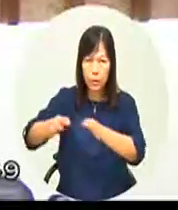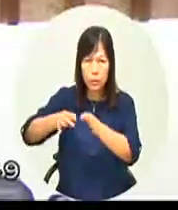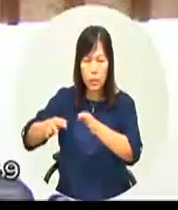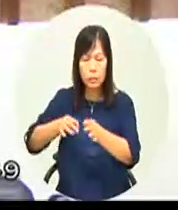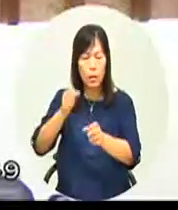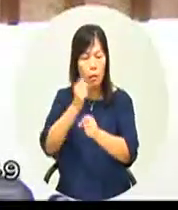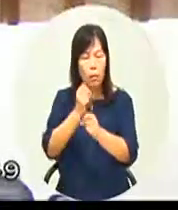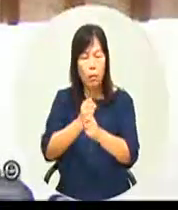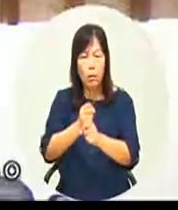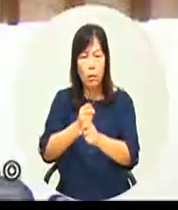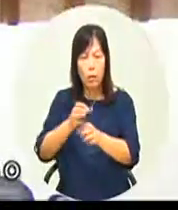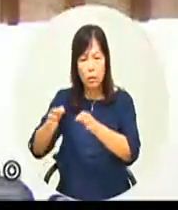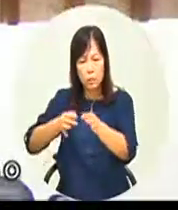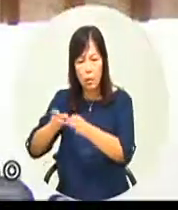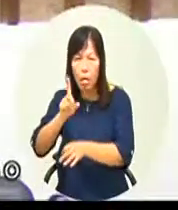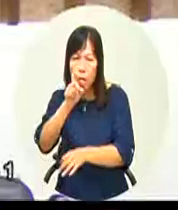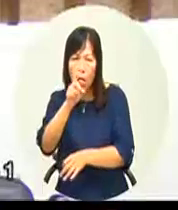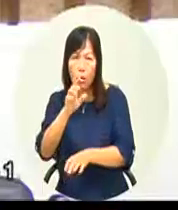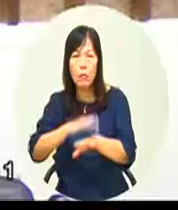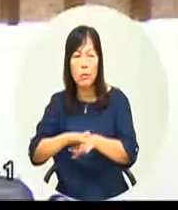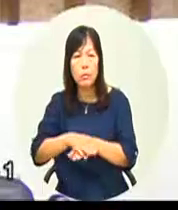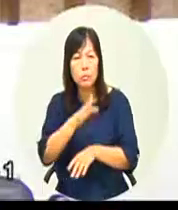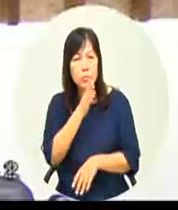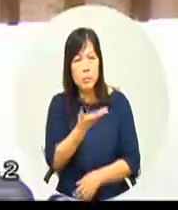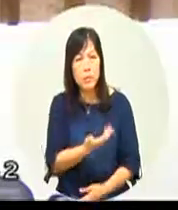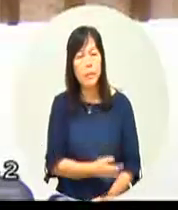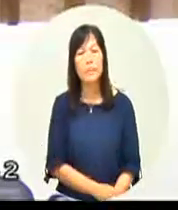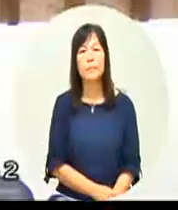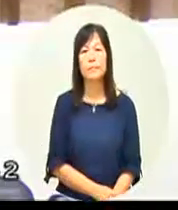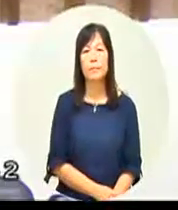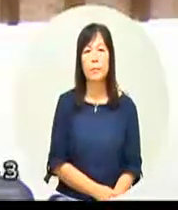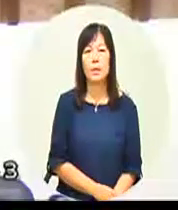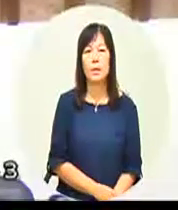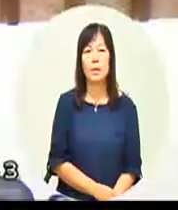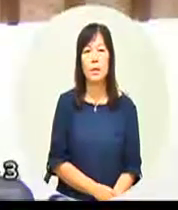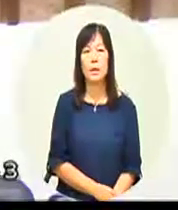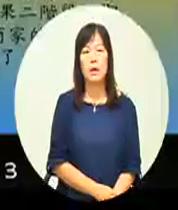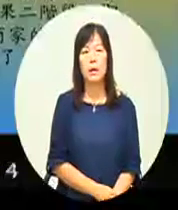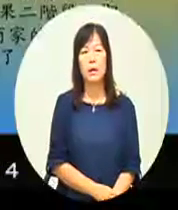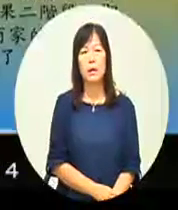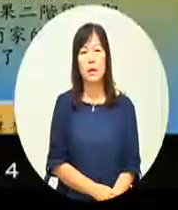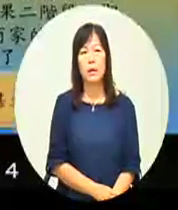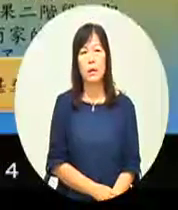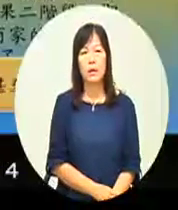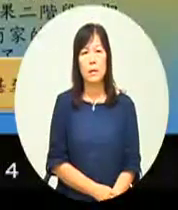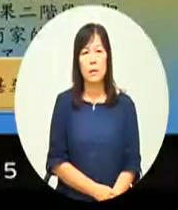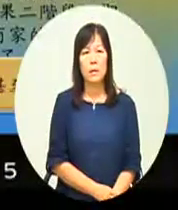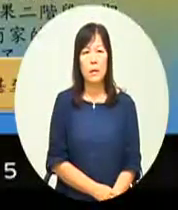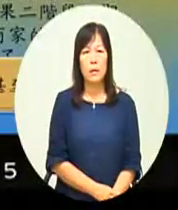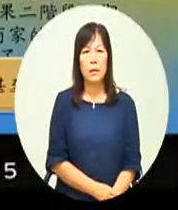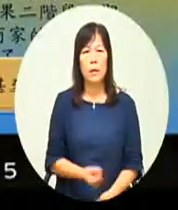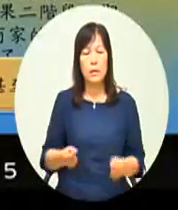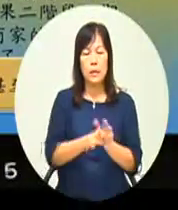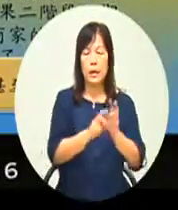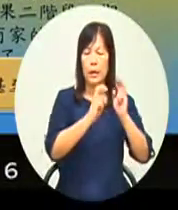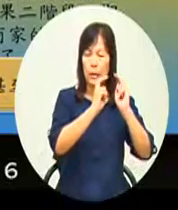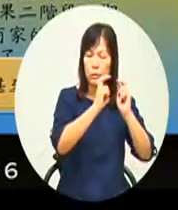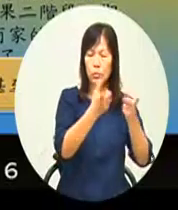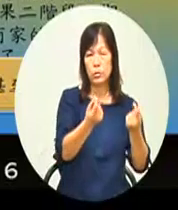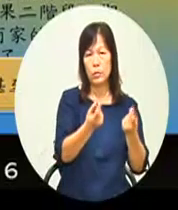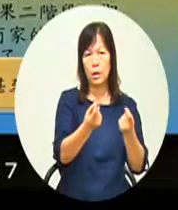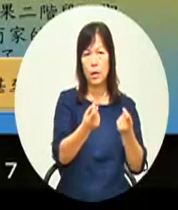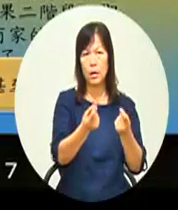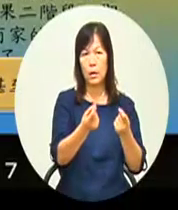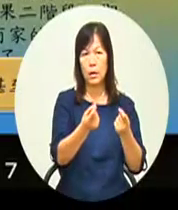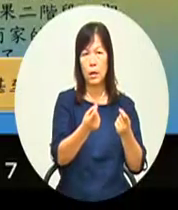运，无法都做生意啦。 是。 吼，啊，是不是爱比照这个 捷运， 捷运 对，比照捷